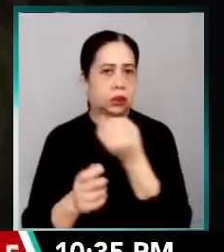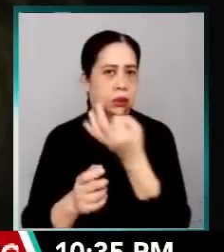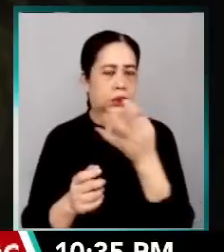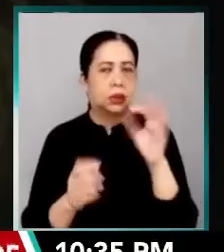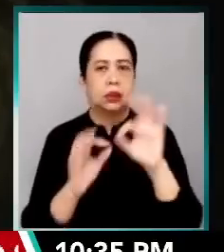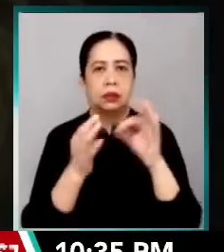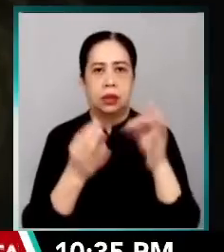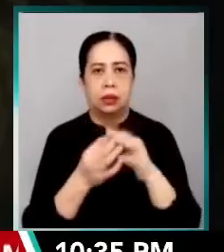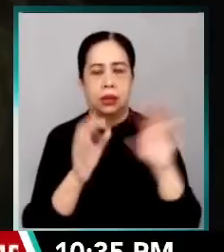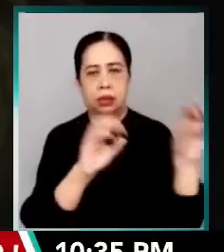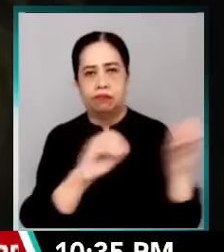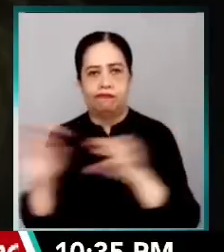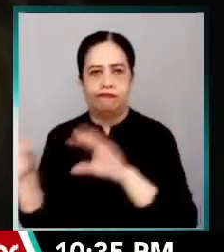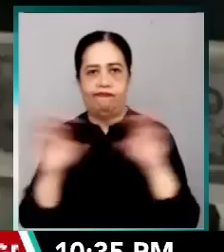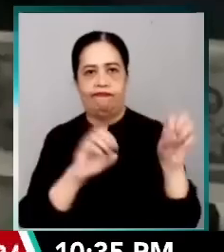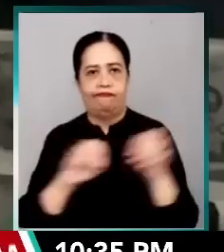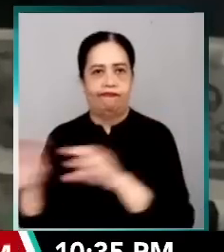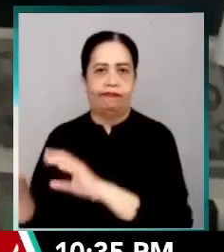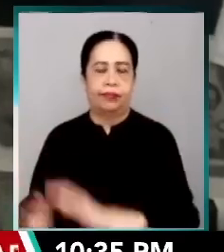inilikas.